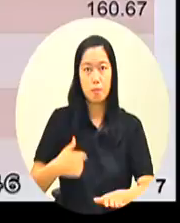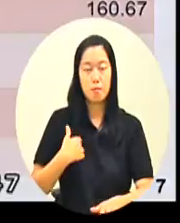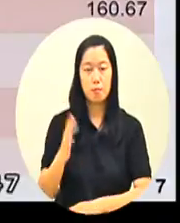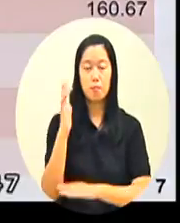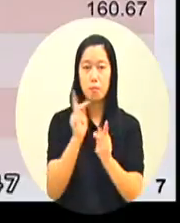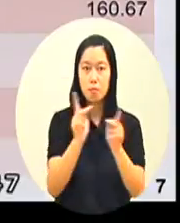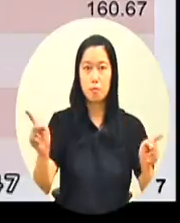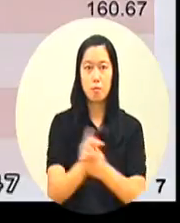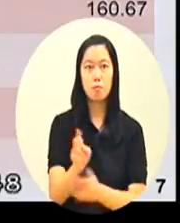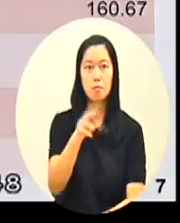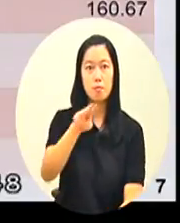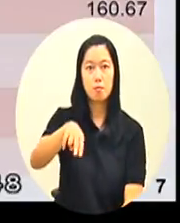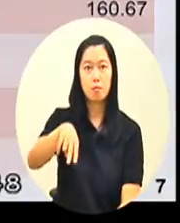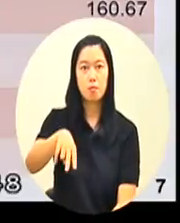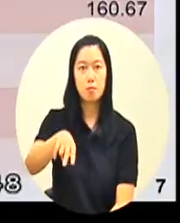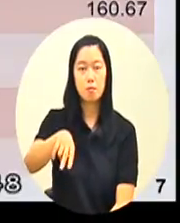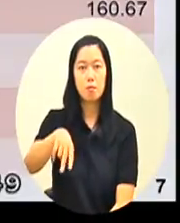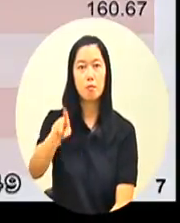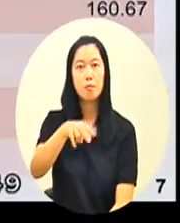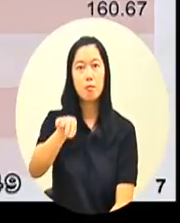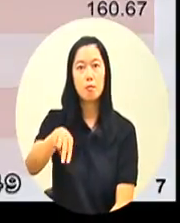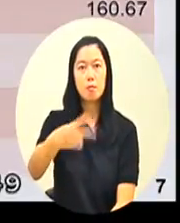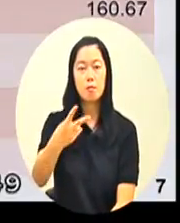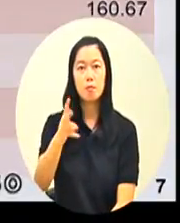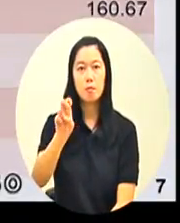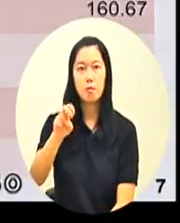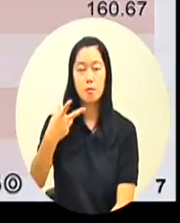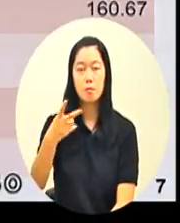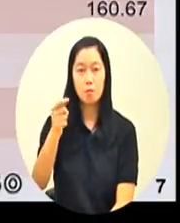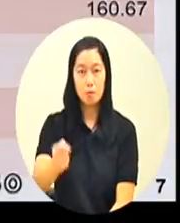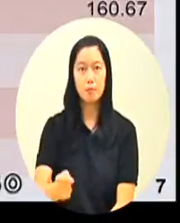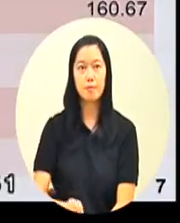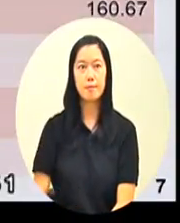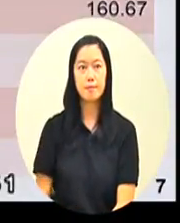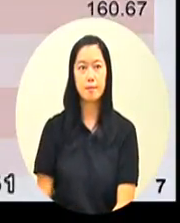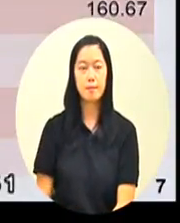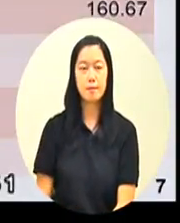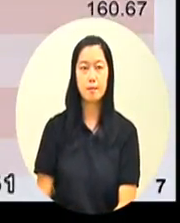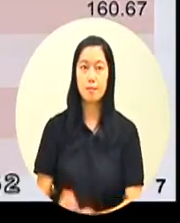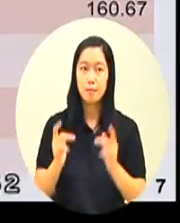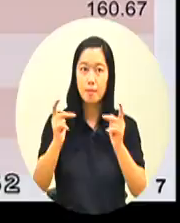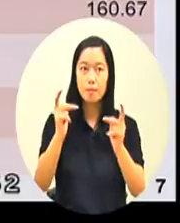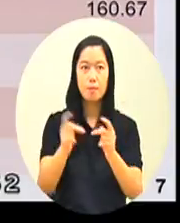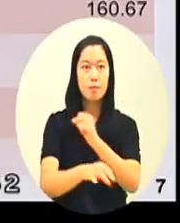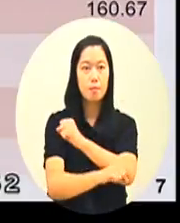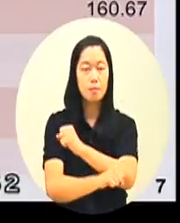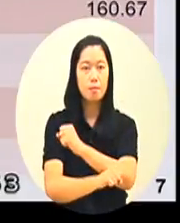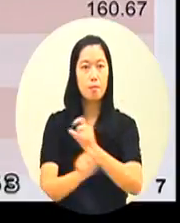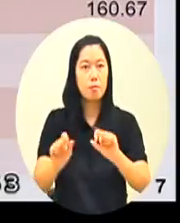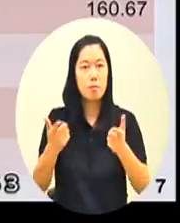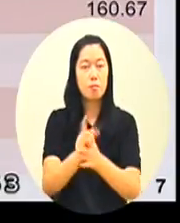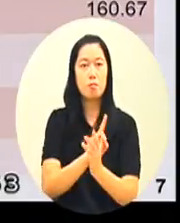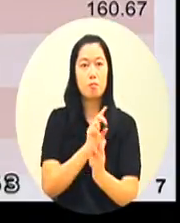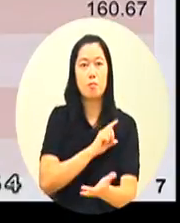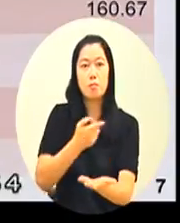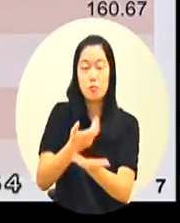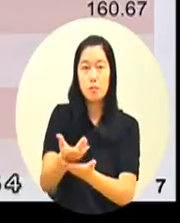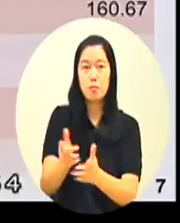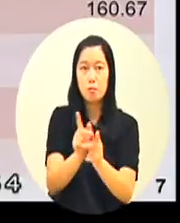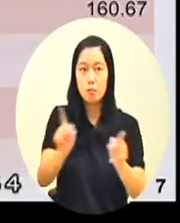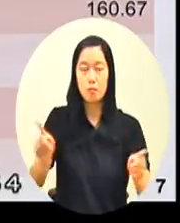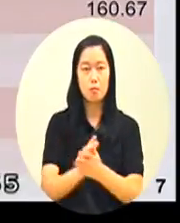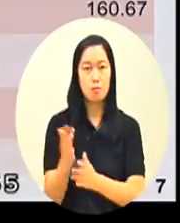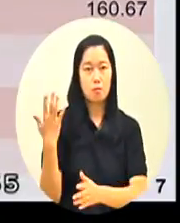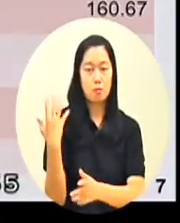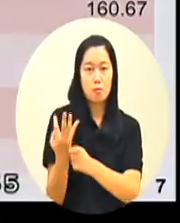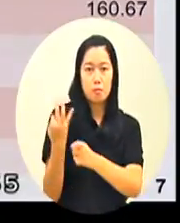是2222亿。那属于结应基金的非自偿性这160亿，在早几年